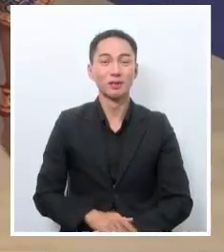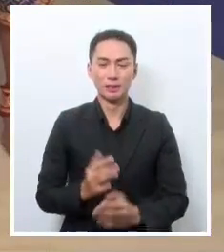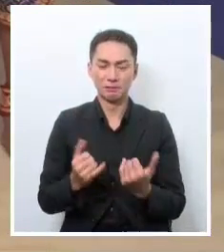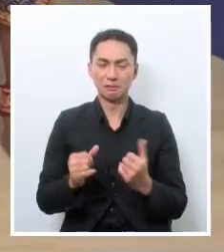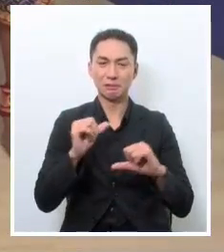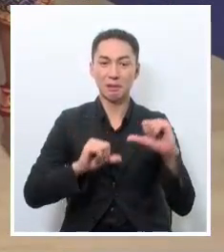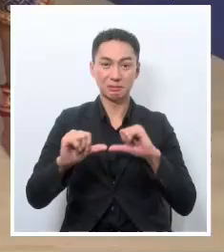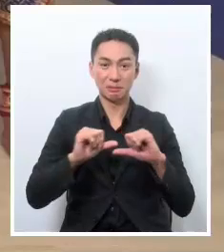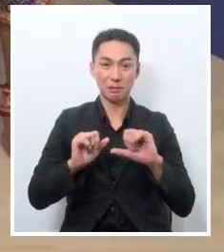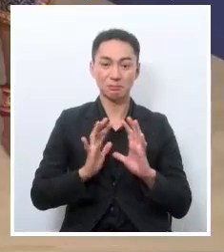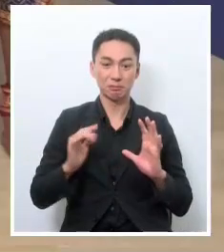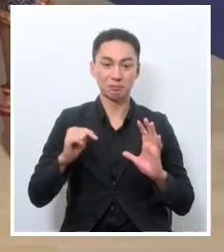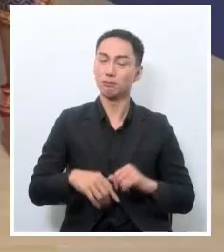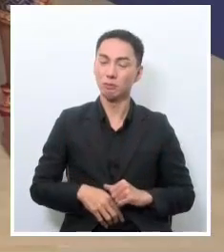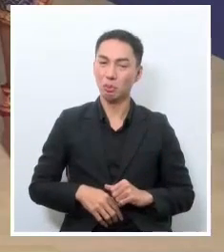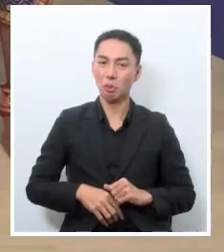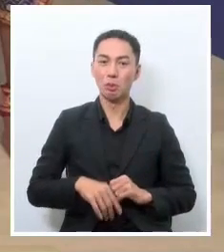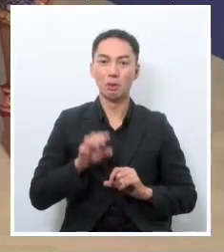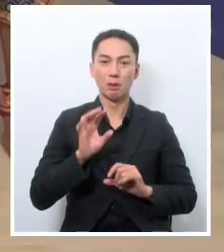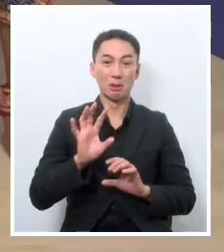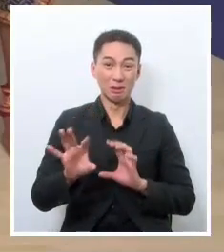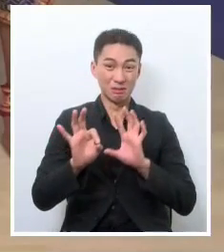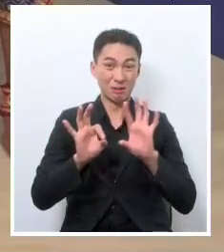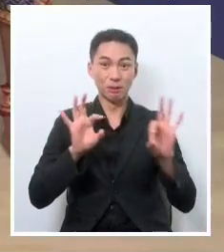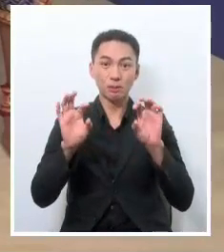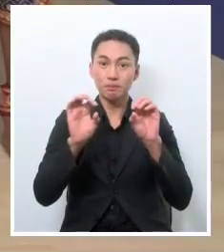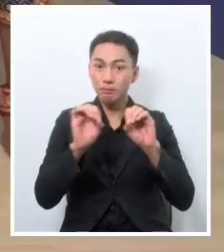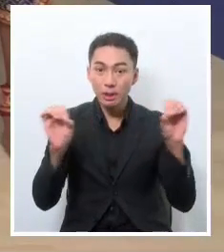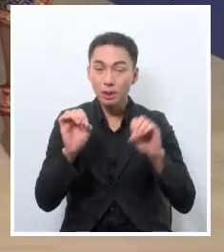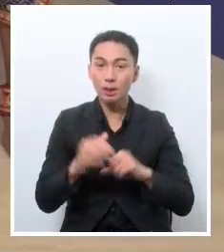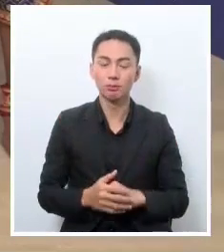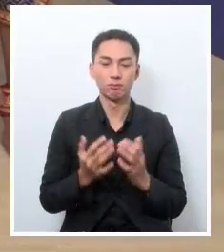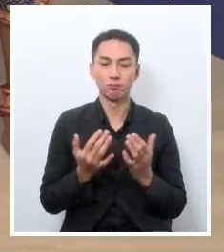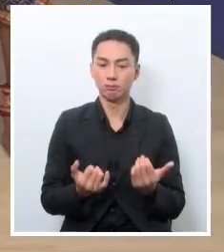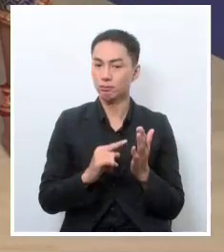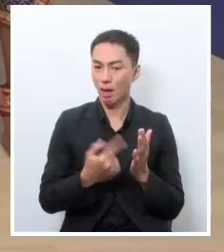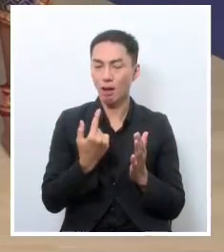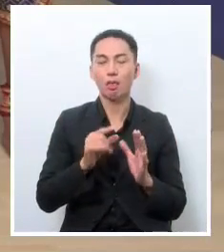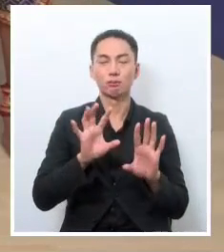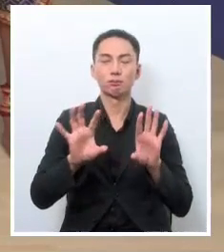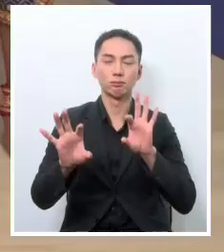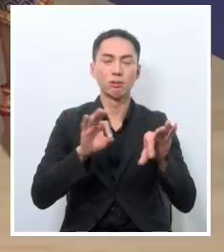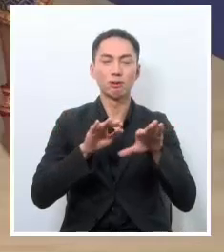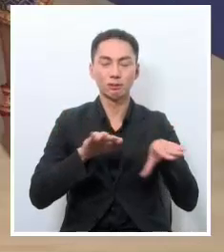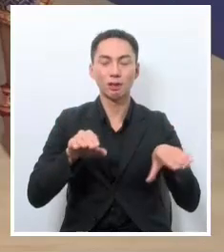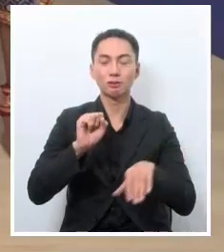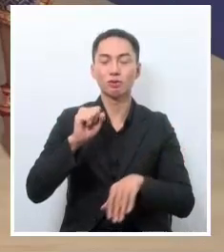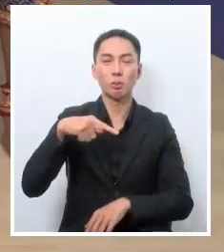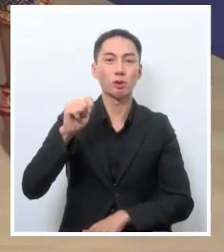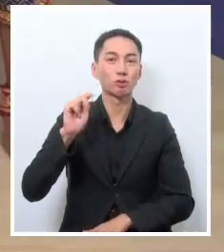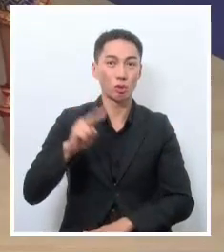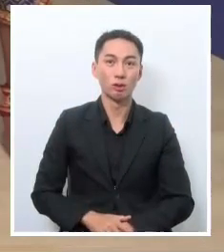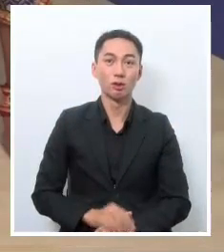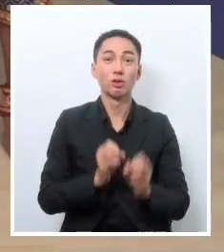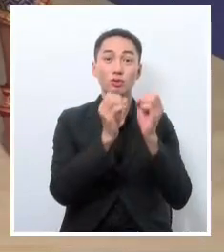นะคะไม่เคยได้รับการคัดเลือกโดยที่เป็นเด็กจากสพฐนะคะคุณครูผู้ปกครองโรง